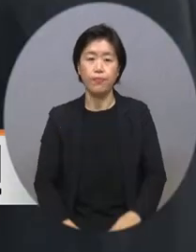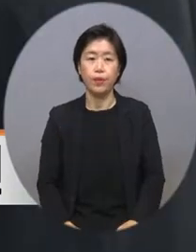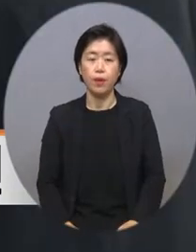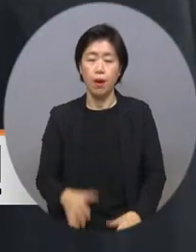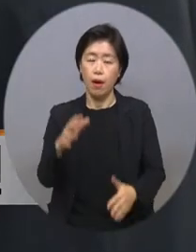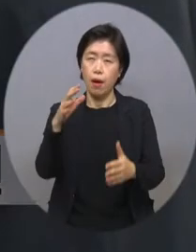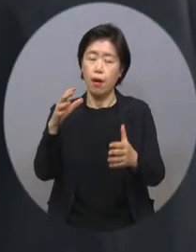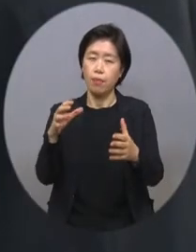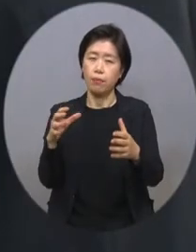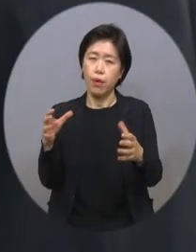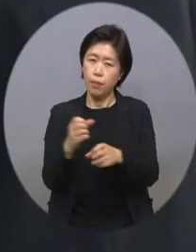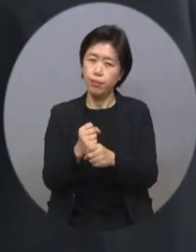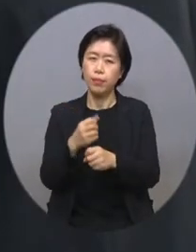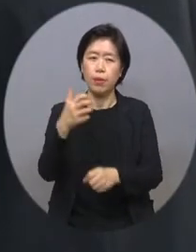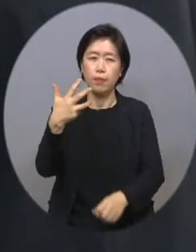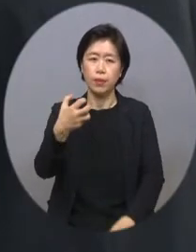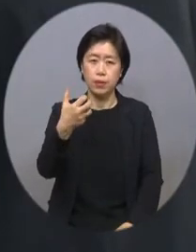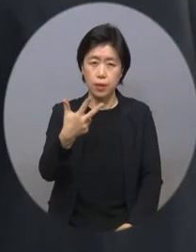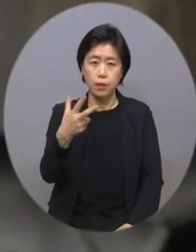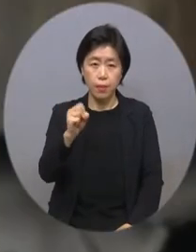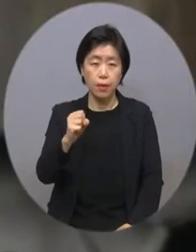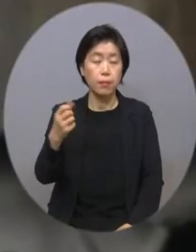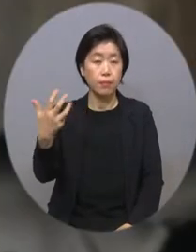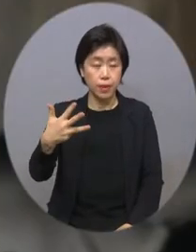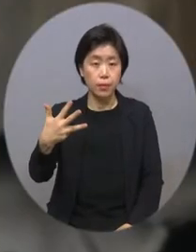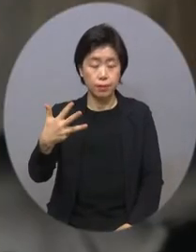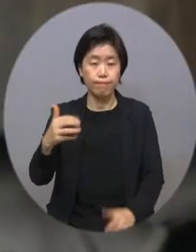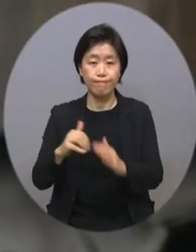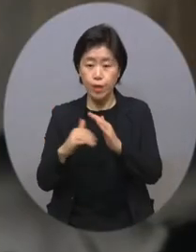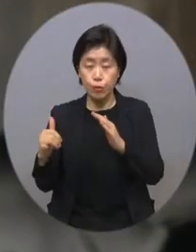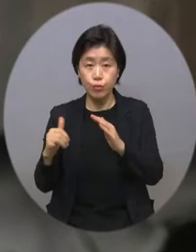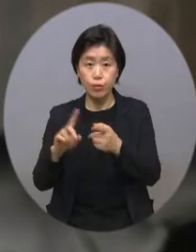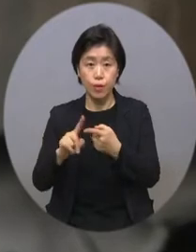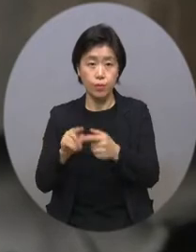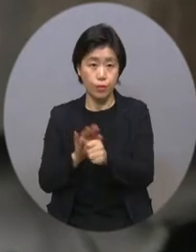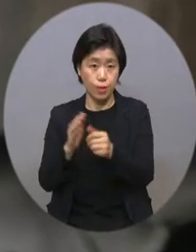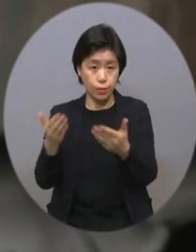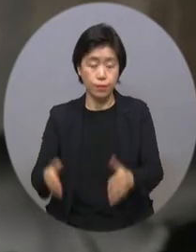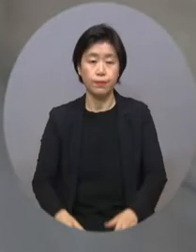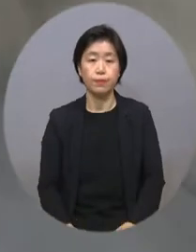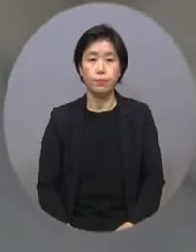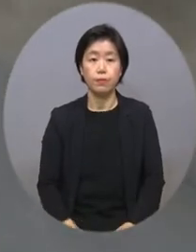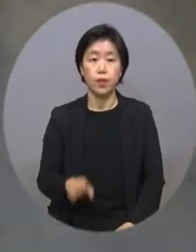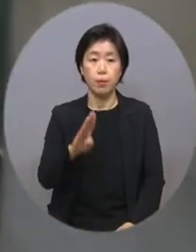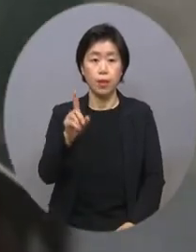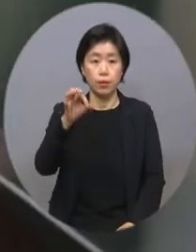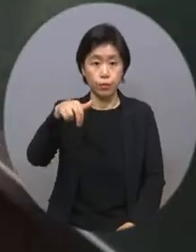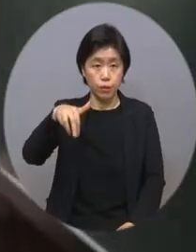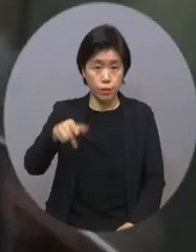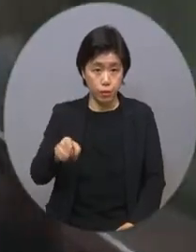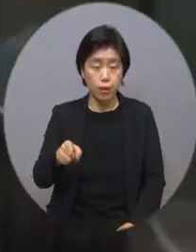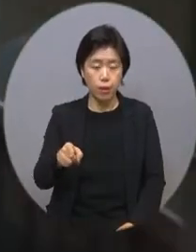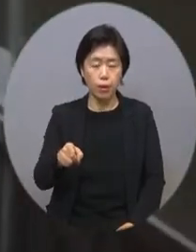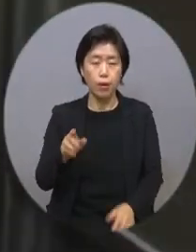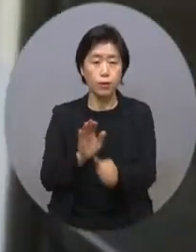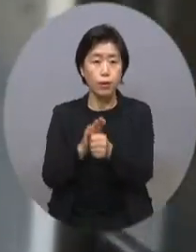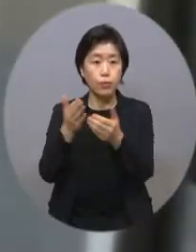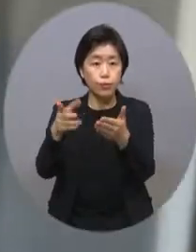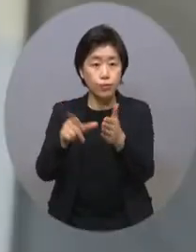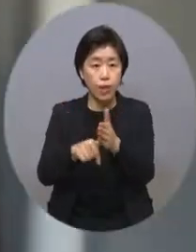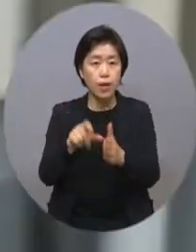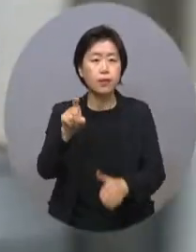8천 각오입니다 이번 지원 단가 인상으로 동절기 에너지 바우처 수급 가구의 평균 지원액은